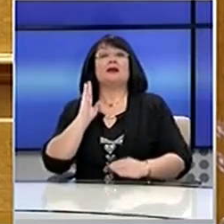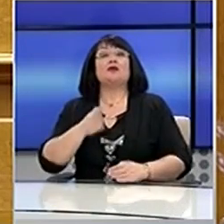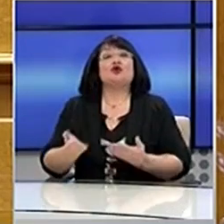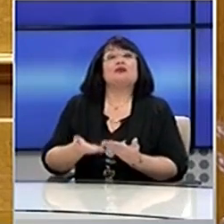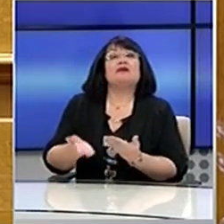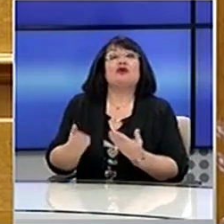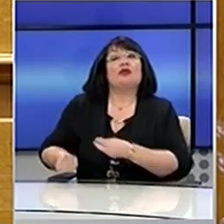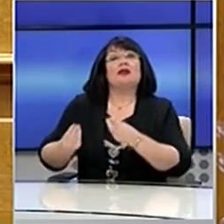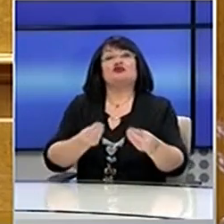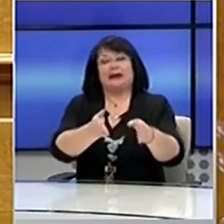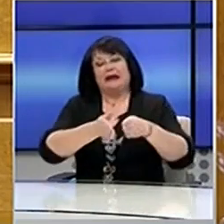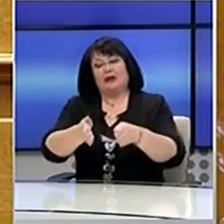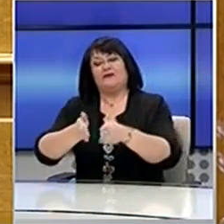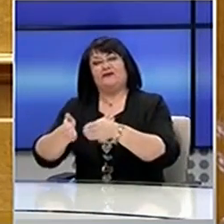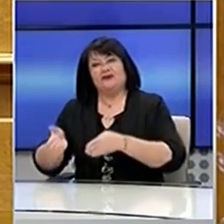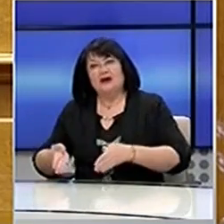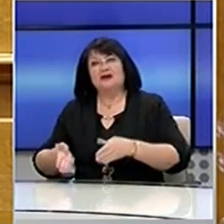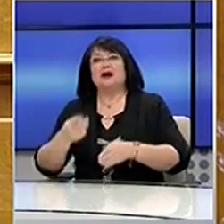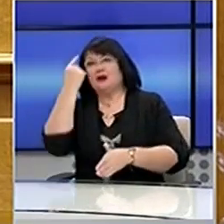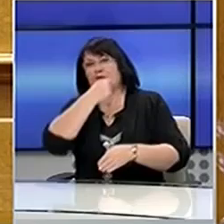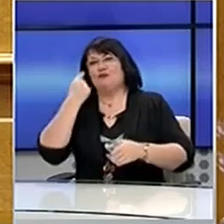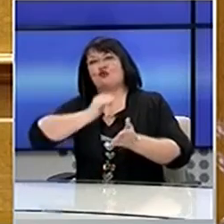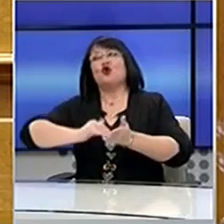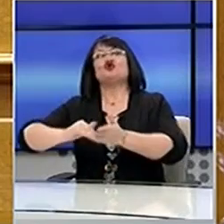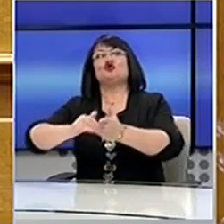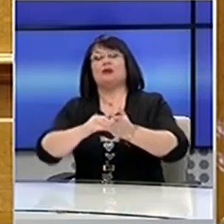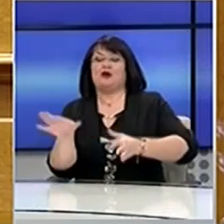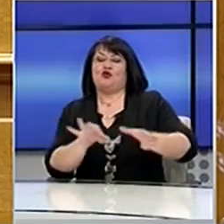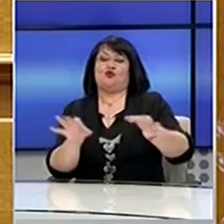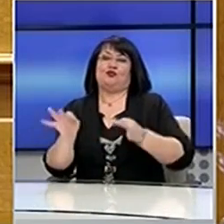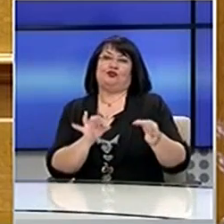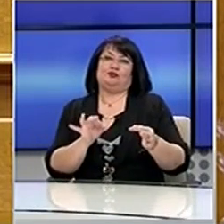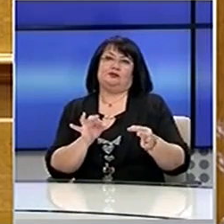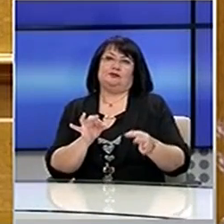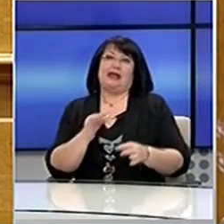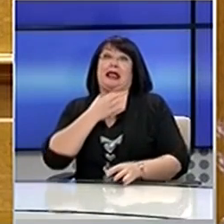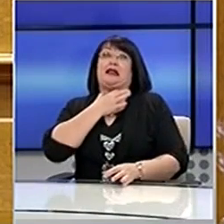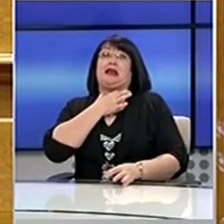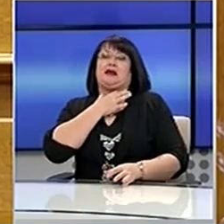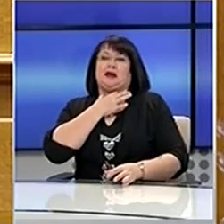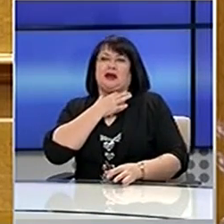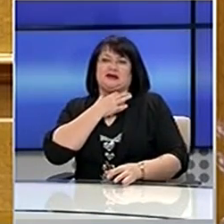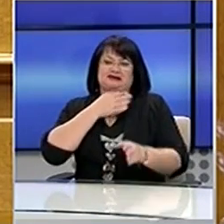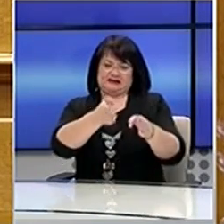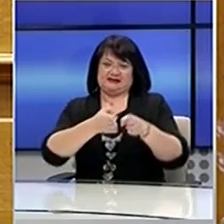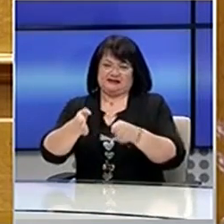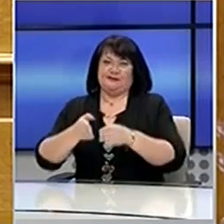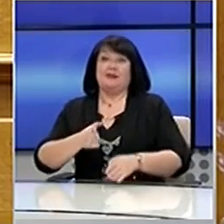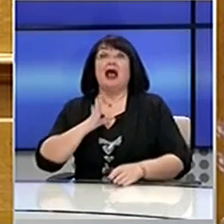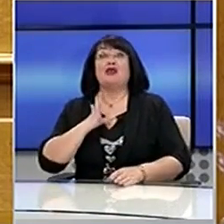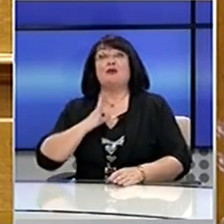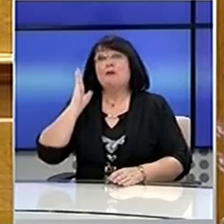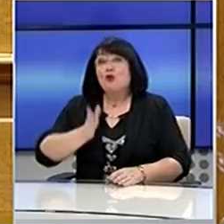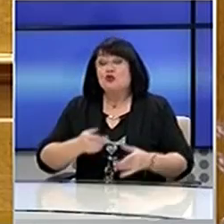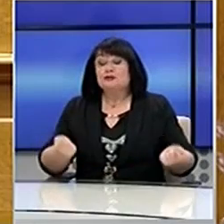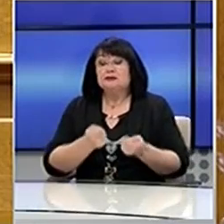ενισχύσουμε με κρεβάτια και με προσωπικό τις μονάδες εντατικής θεραπείας. Ό,τι ήταν ανθρωπίνως